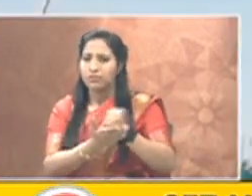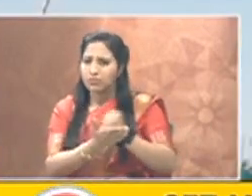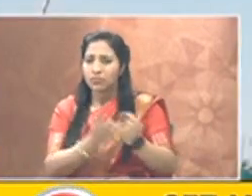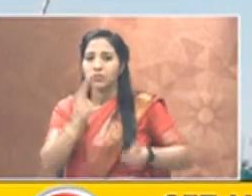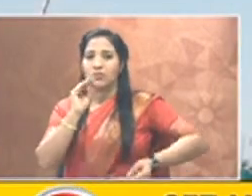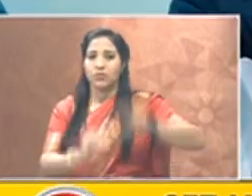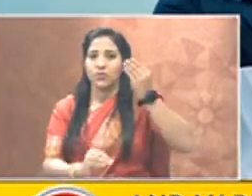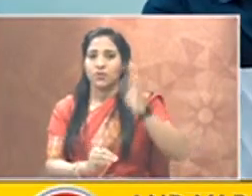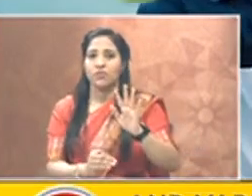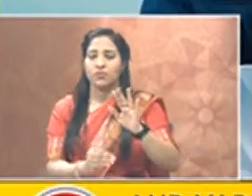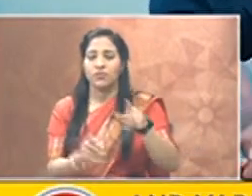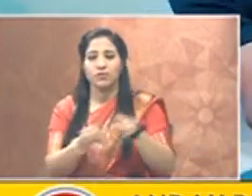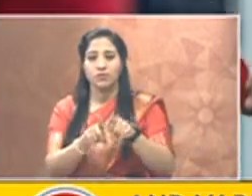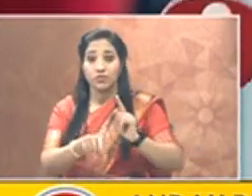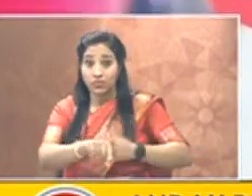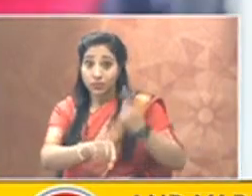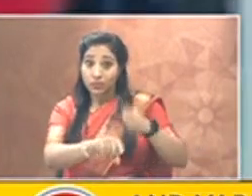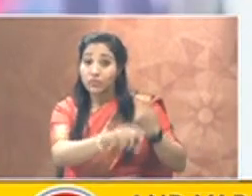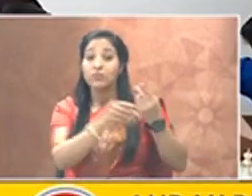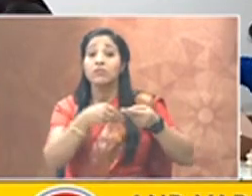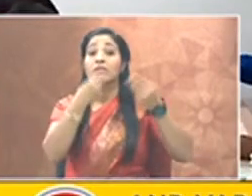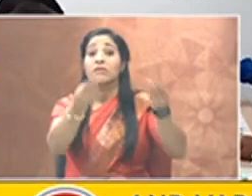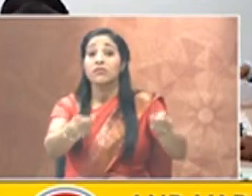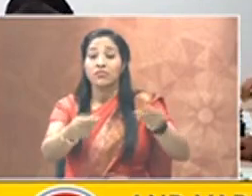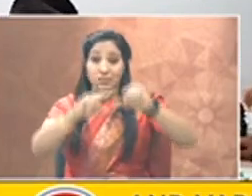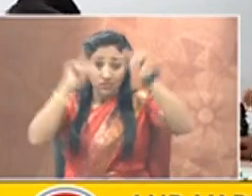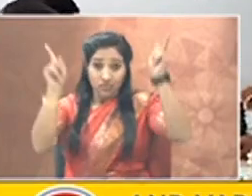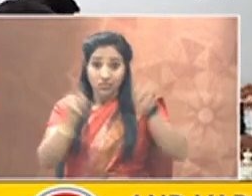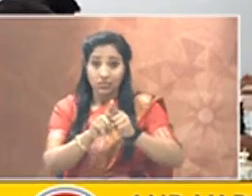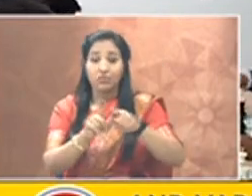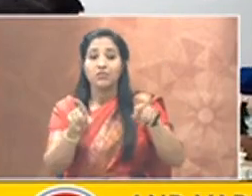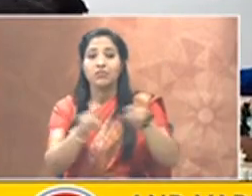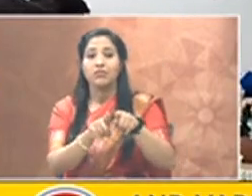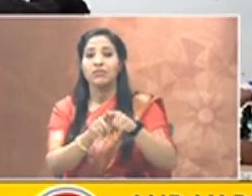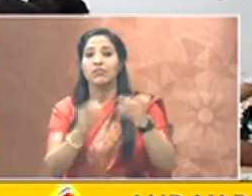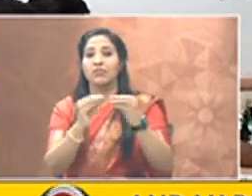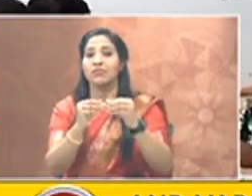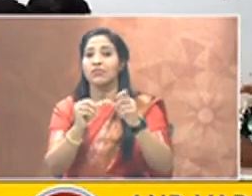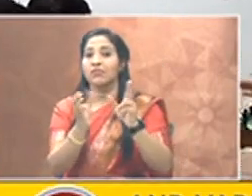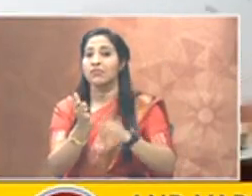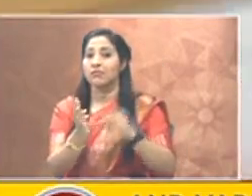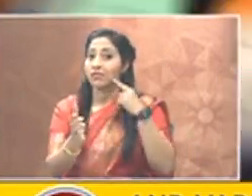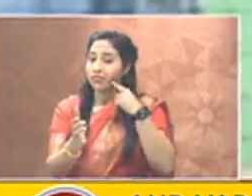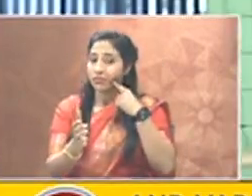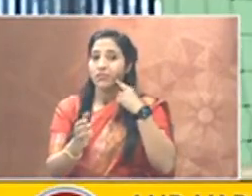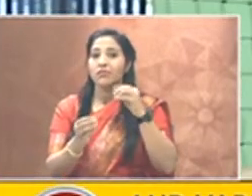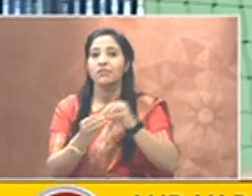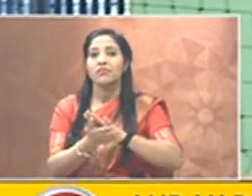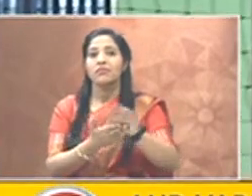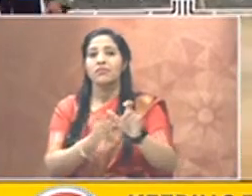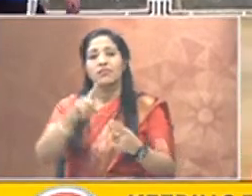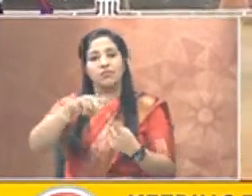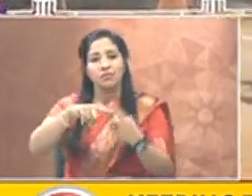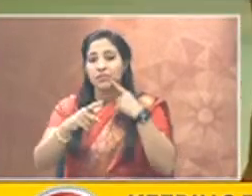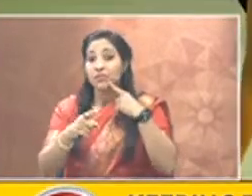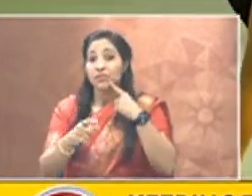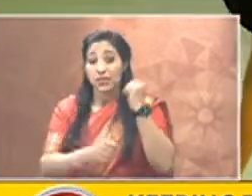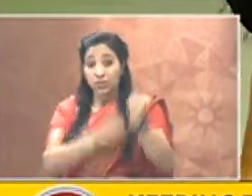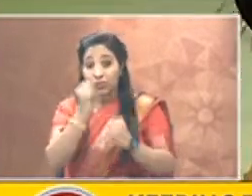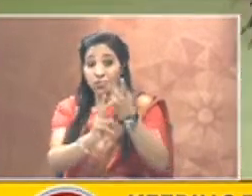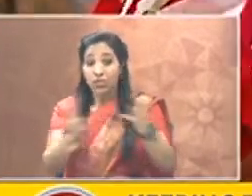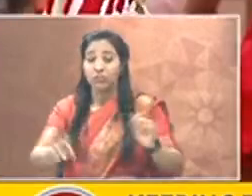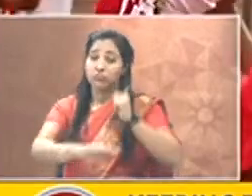मिले और देश में भली भांति के स्पोर्ट्स टूर्नामेंट भी आयोजित हो। इसी सोच के